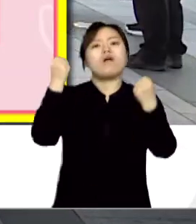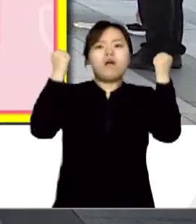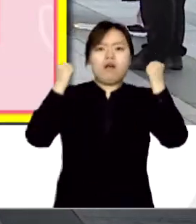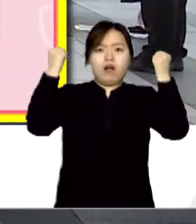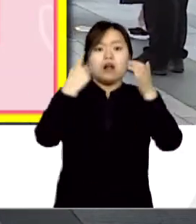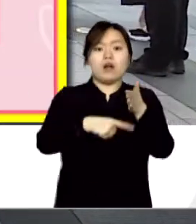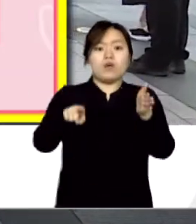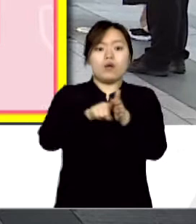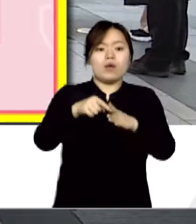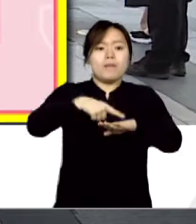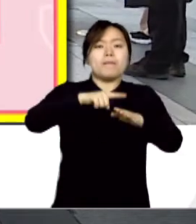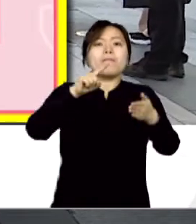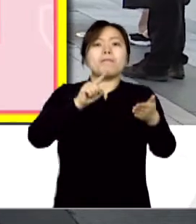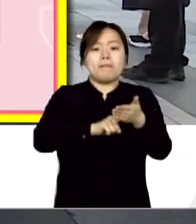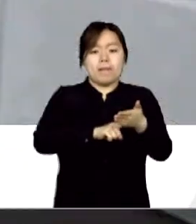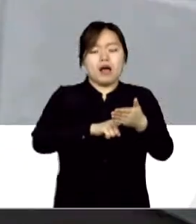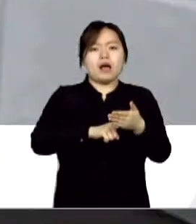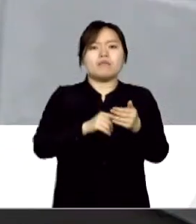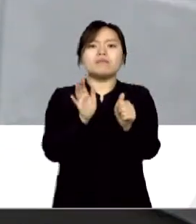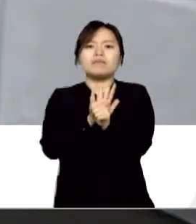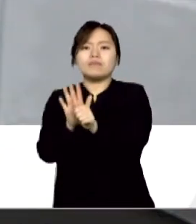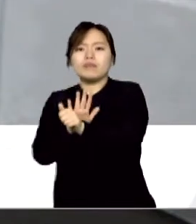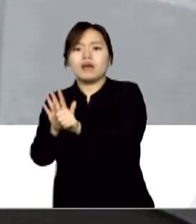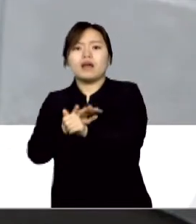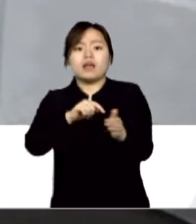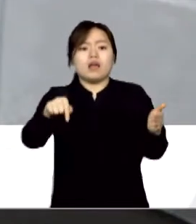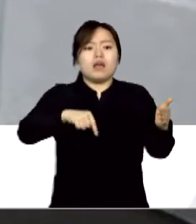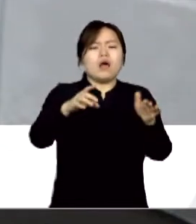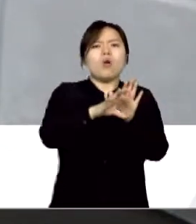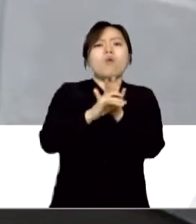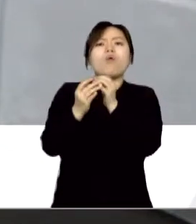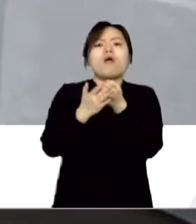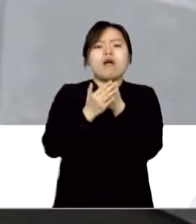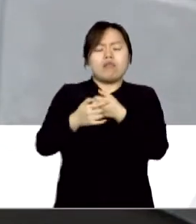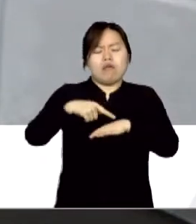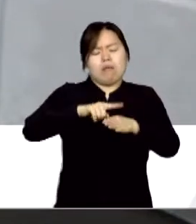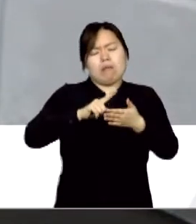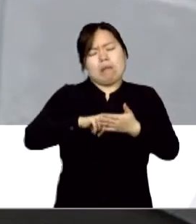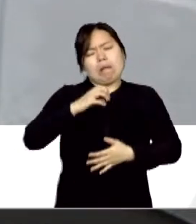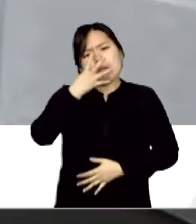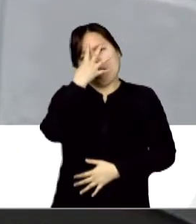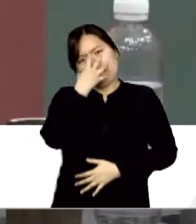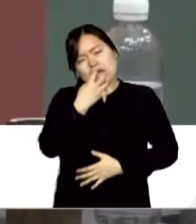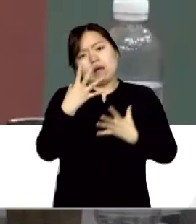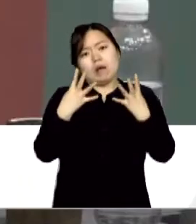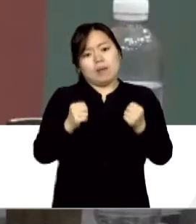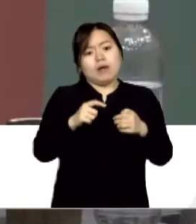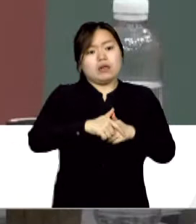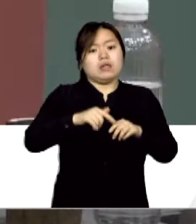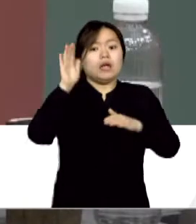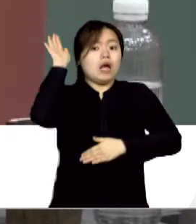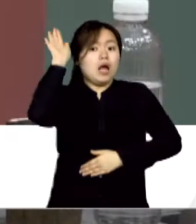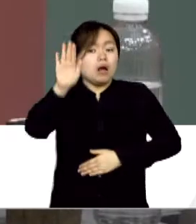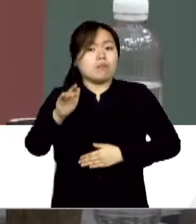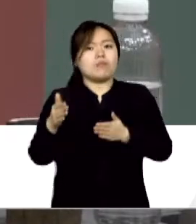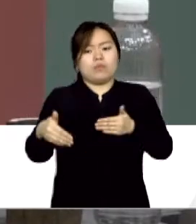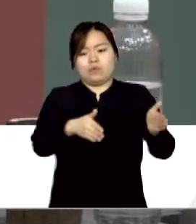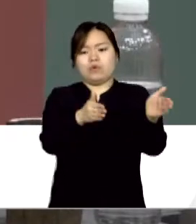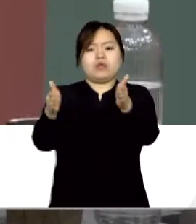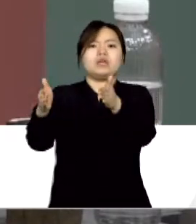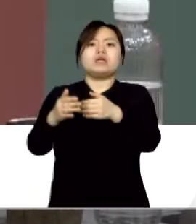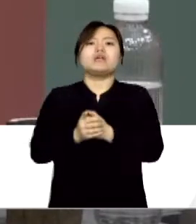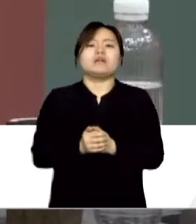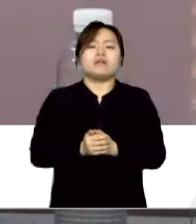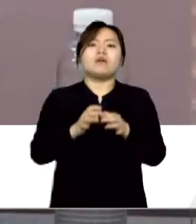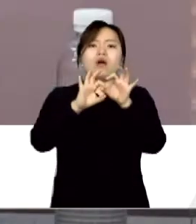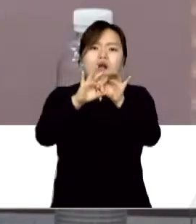온라인 토론회 코로나19 마음 면역은 코로나19 안녕하십니까? 팬데믹을 겪고 있는 우리의 마음 건강과 가야 할 길이라는 주제로